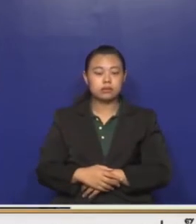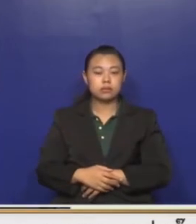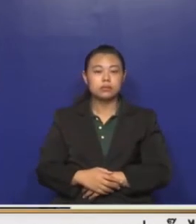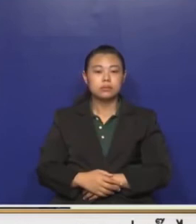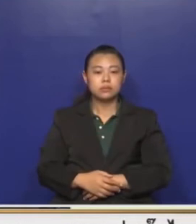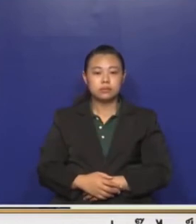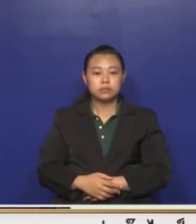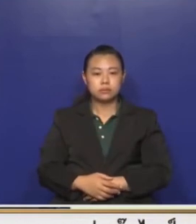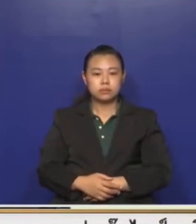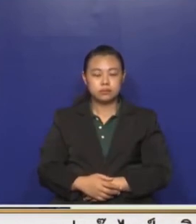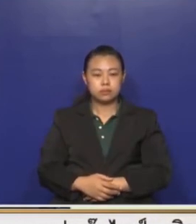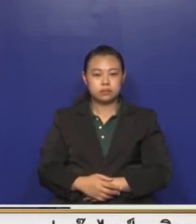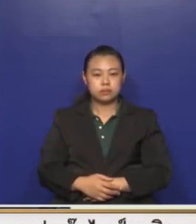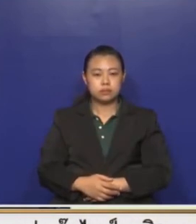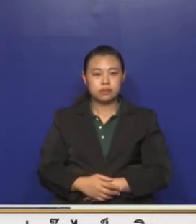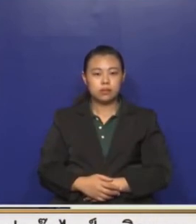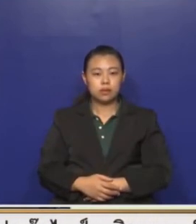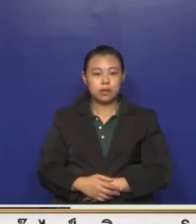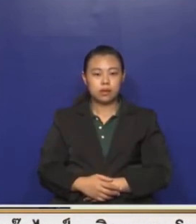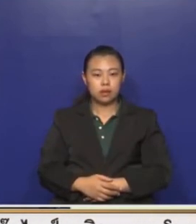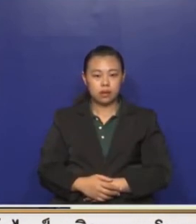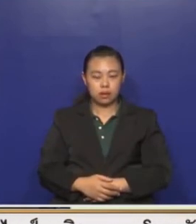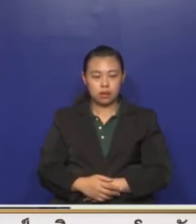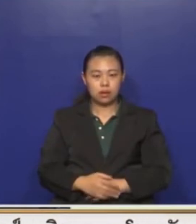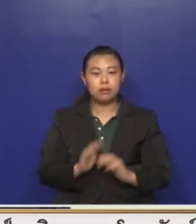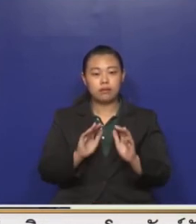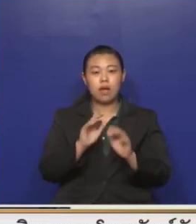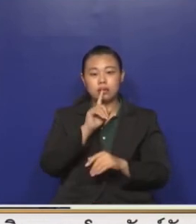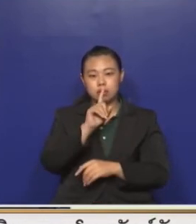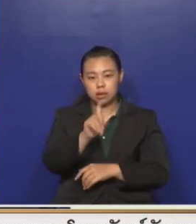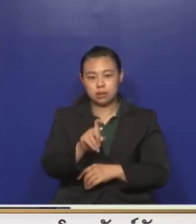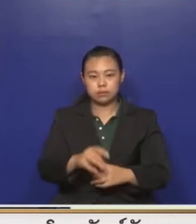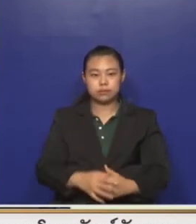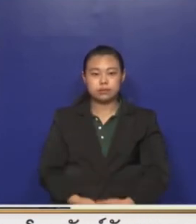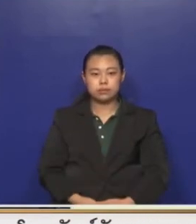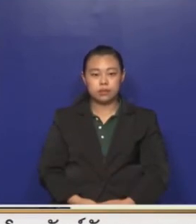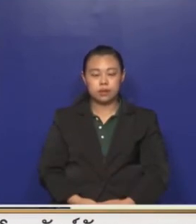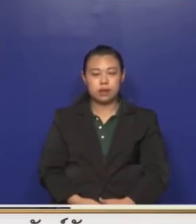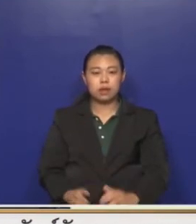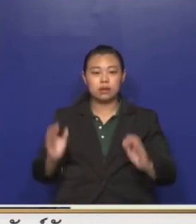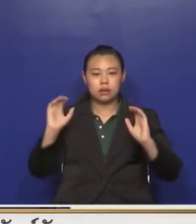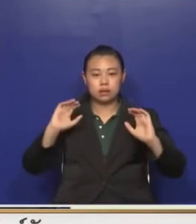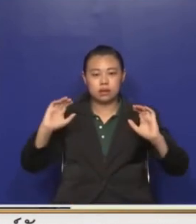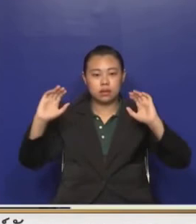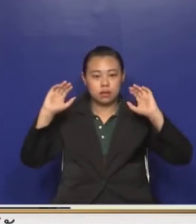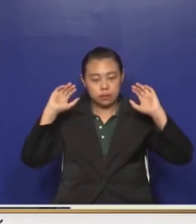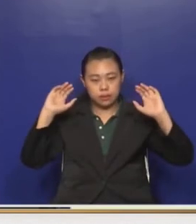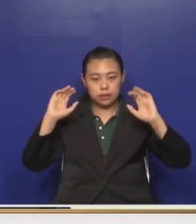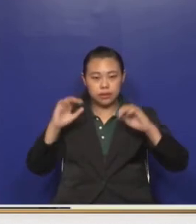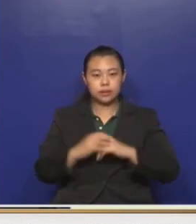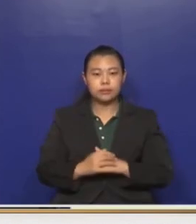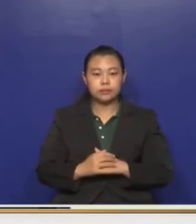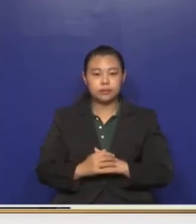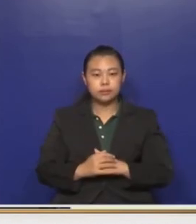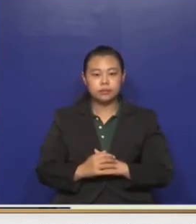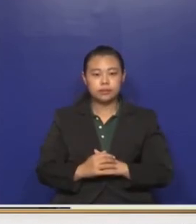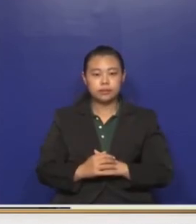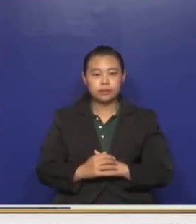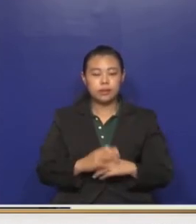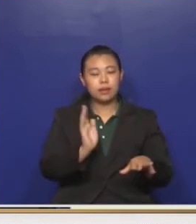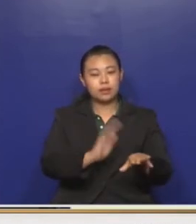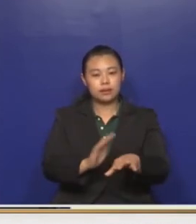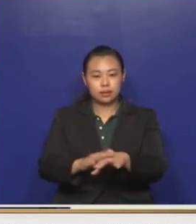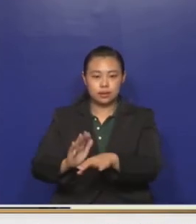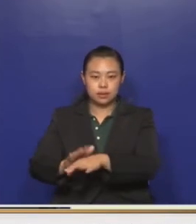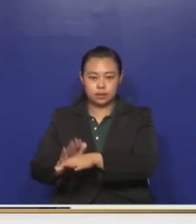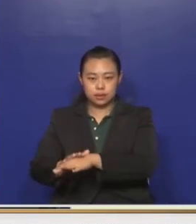อสุดท้ายตามกระทู่ทั่วไปกถามได้แค่สองข้อคือรัฐบาลจะมีแงจุงใจ